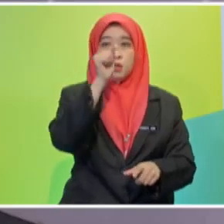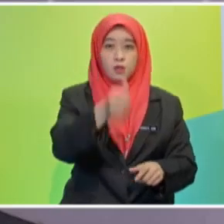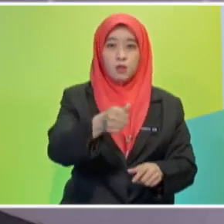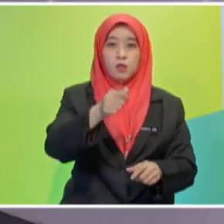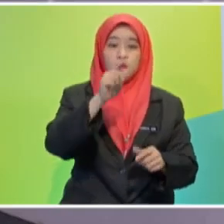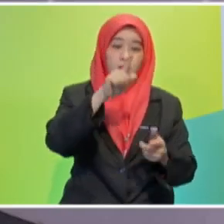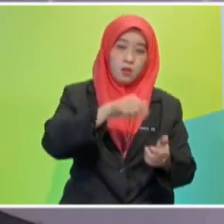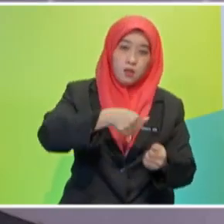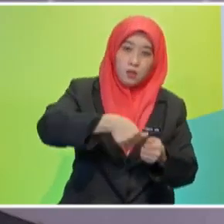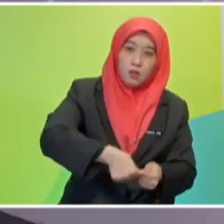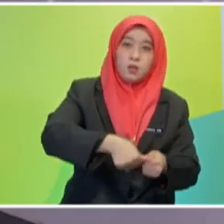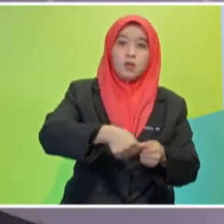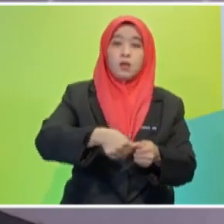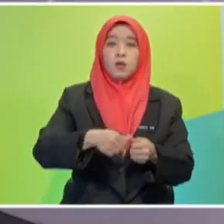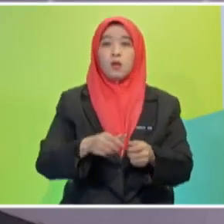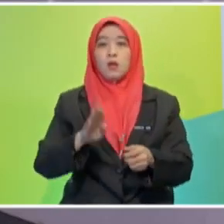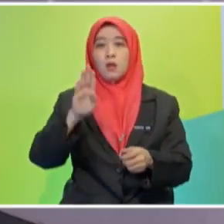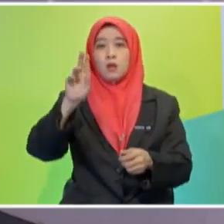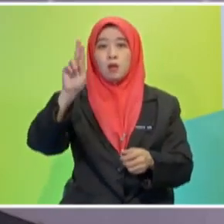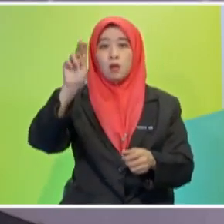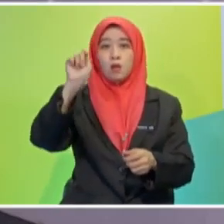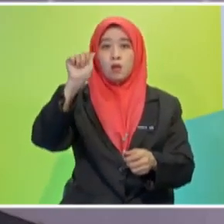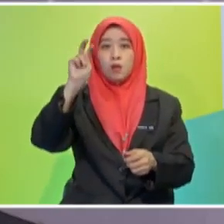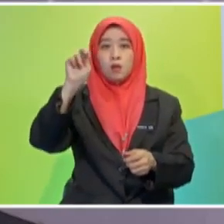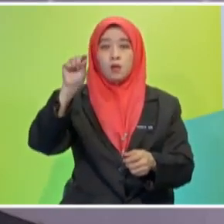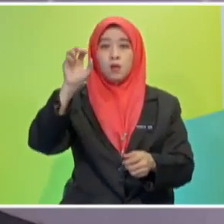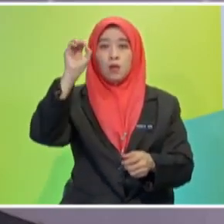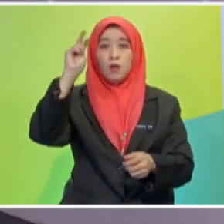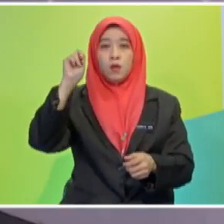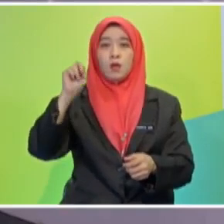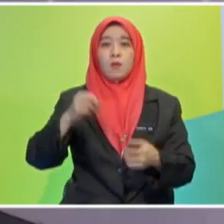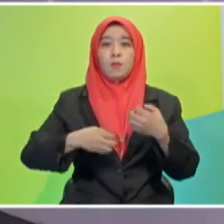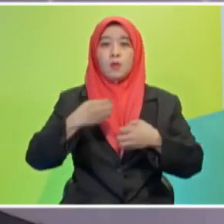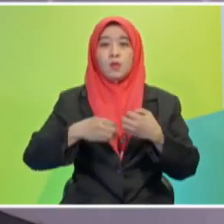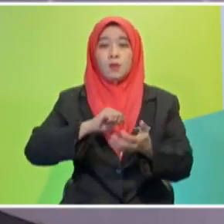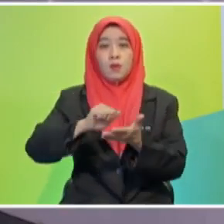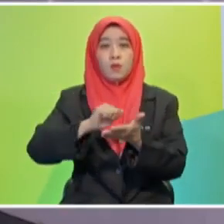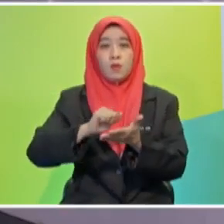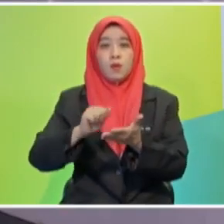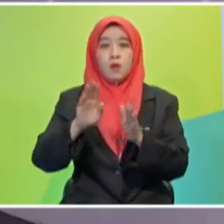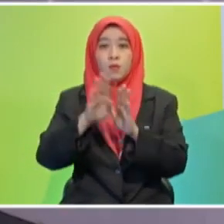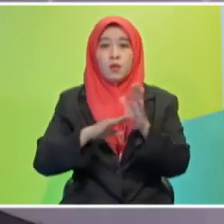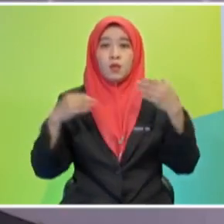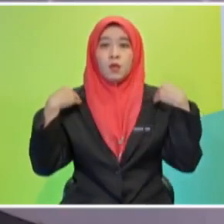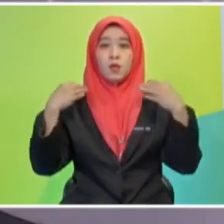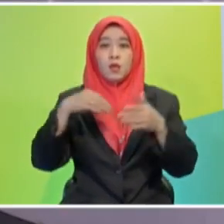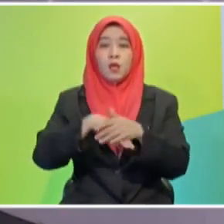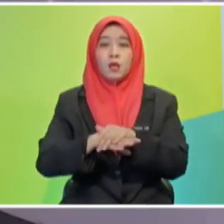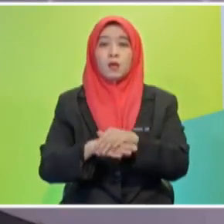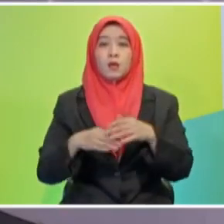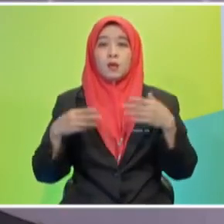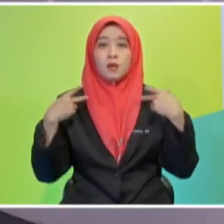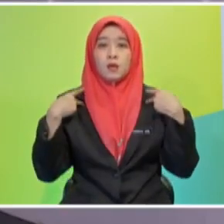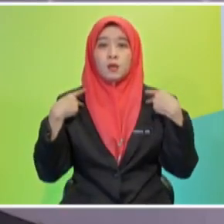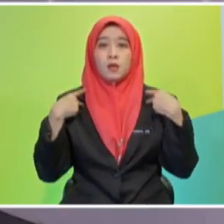pada panel kawalan, mesin basuh berada dalam keadaan sedia. Jadi kat sini pun ada komponen yang kita gunakan,